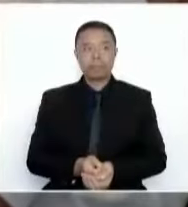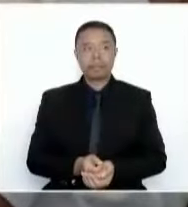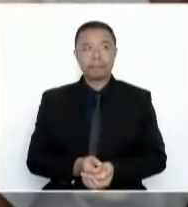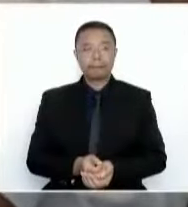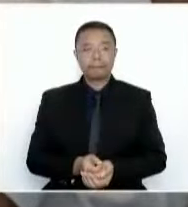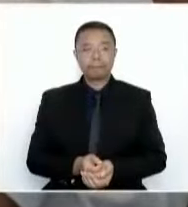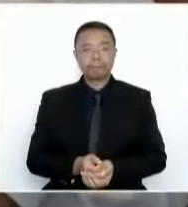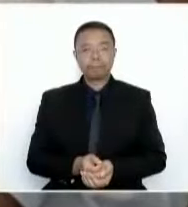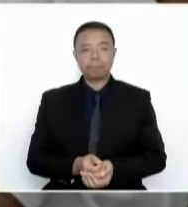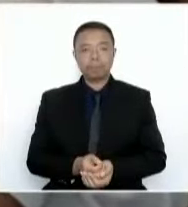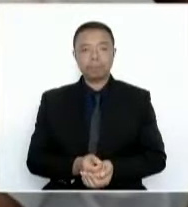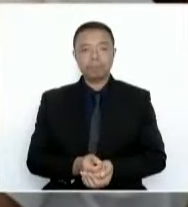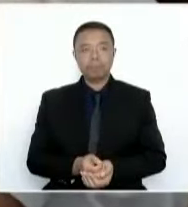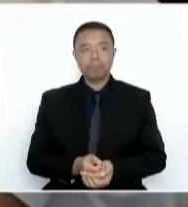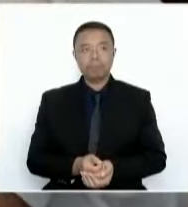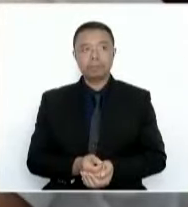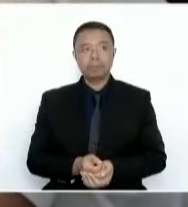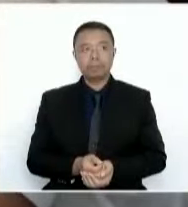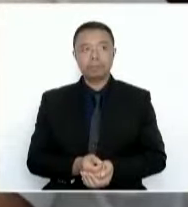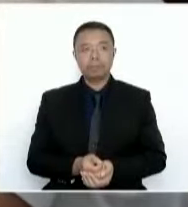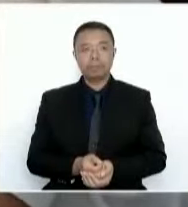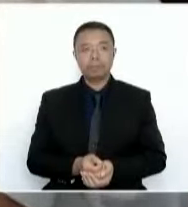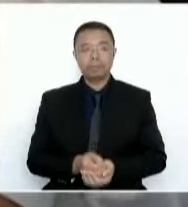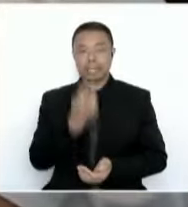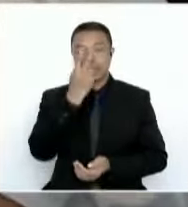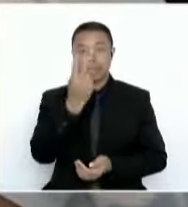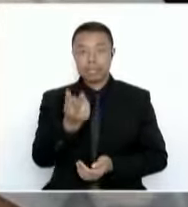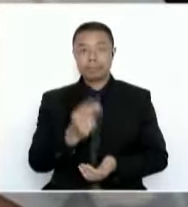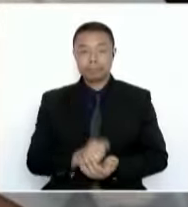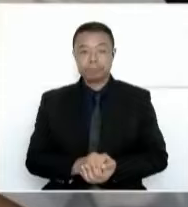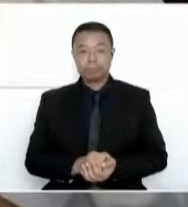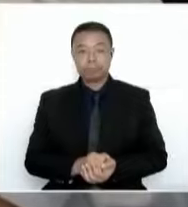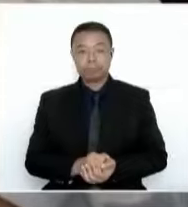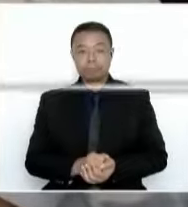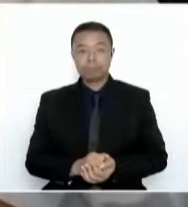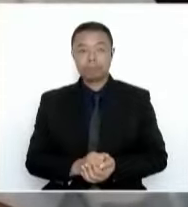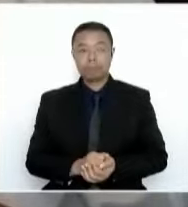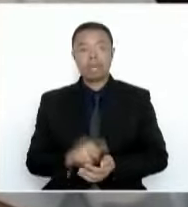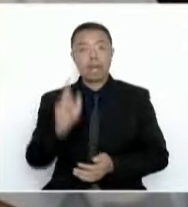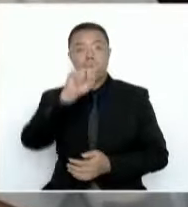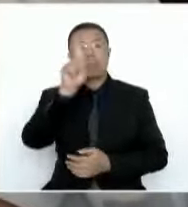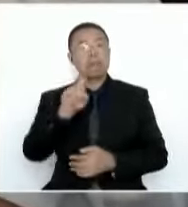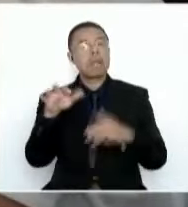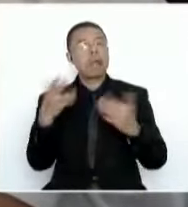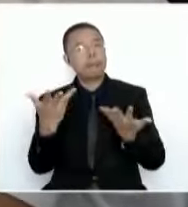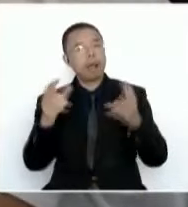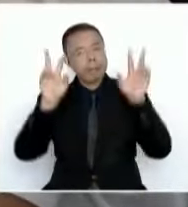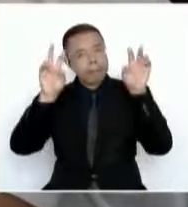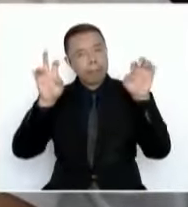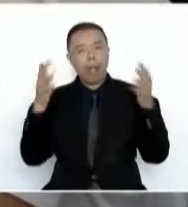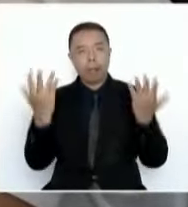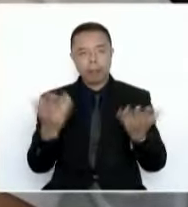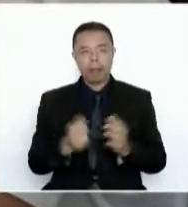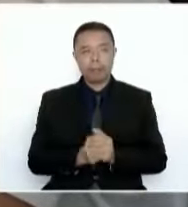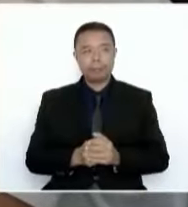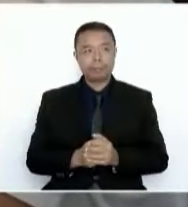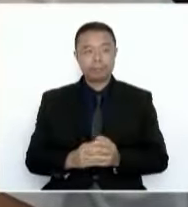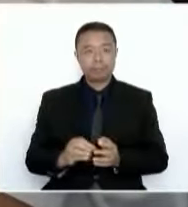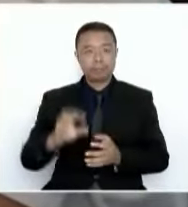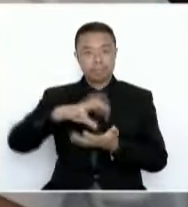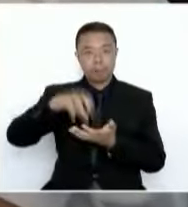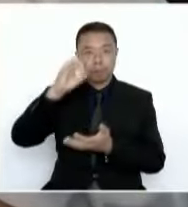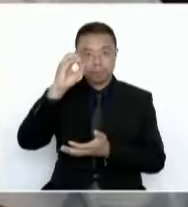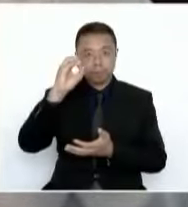diambil Profesor kita akan lihat apa pertanyaan ataupun tema yang ada di dalam